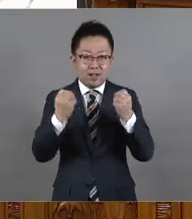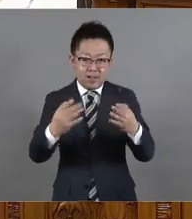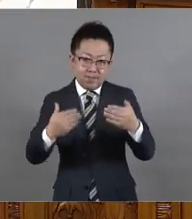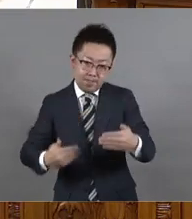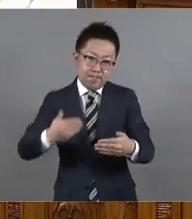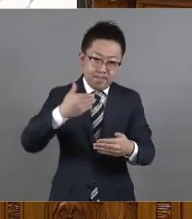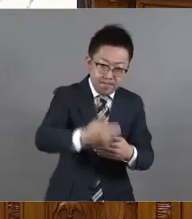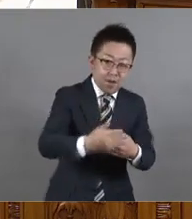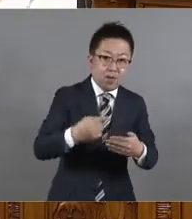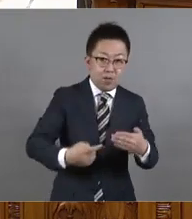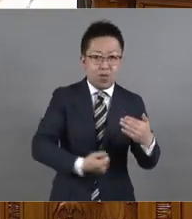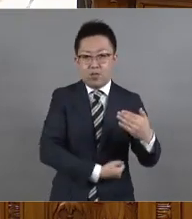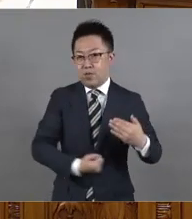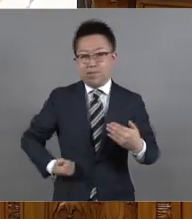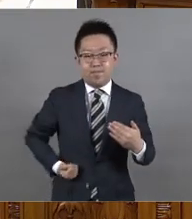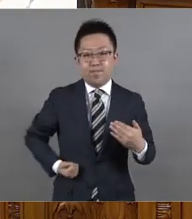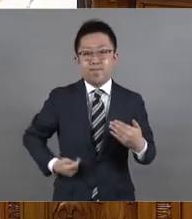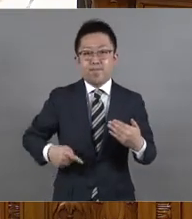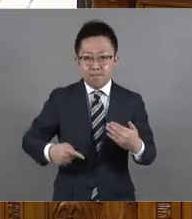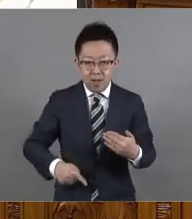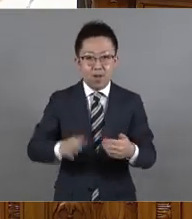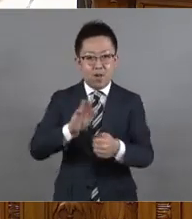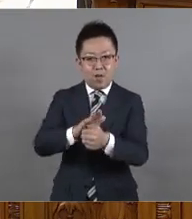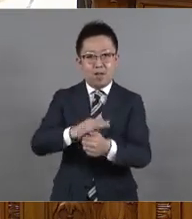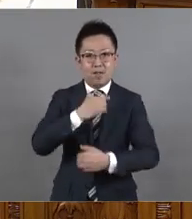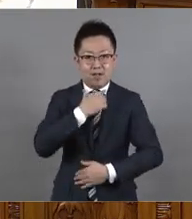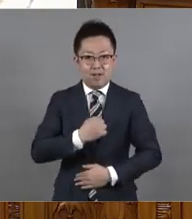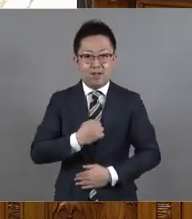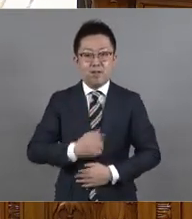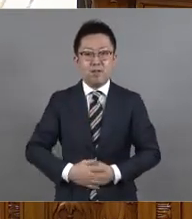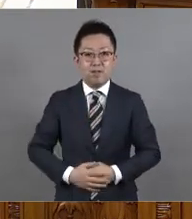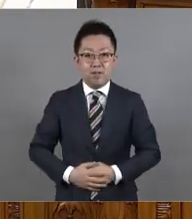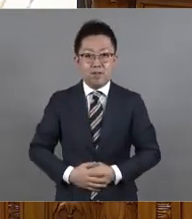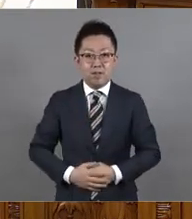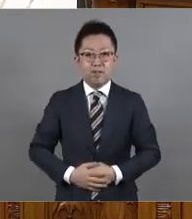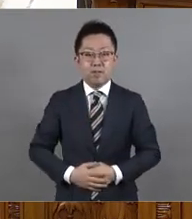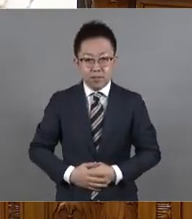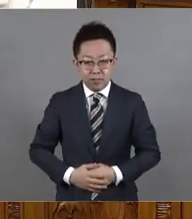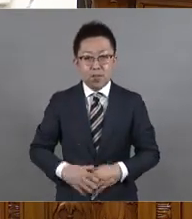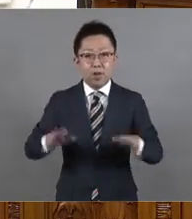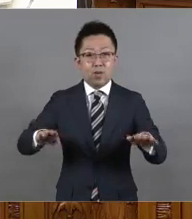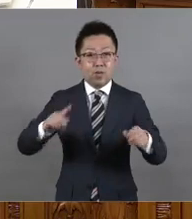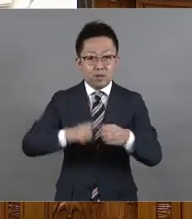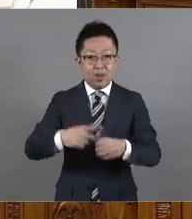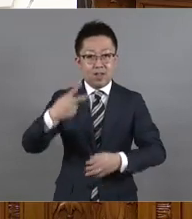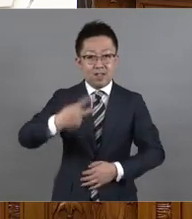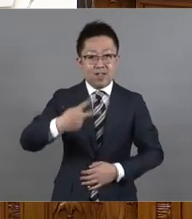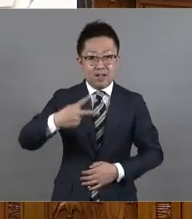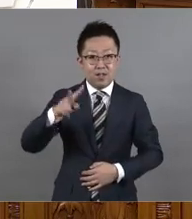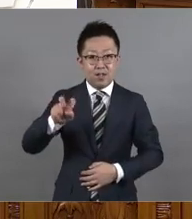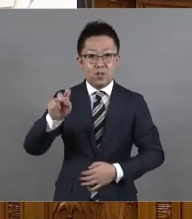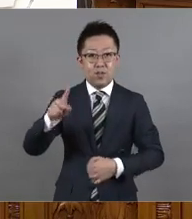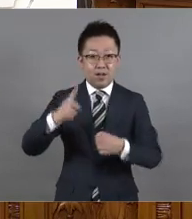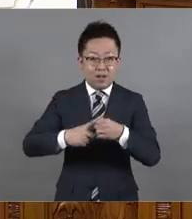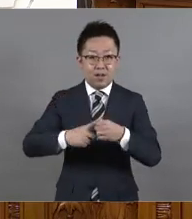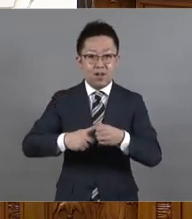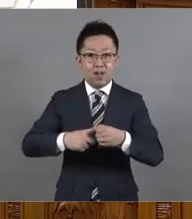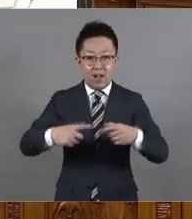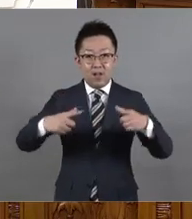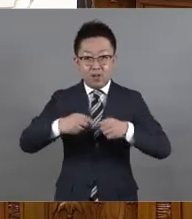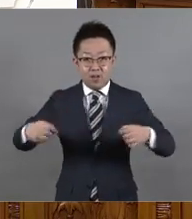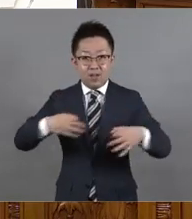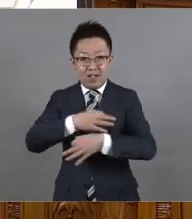その勇気を全力で応援していきたいとおもいます本年2021年がわが国経済